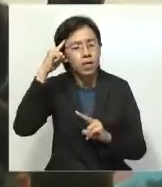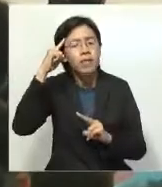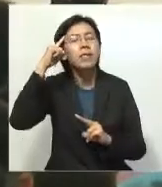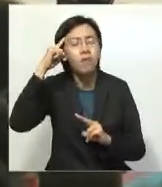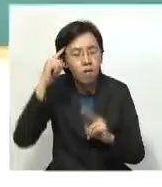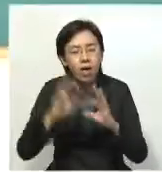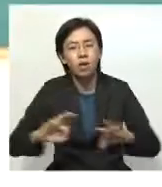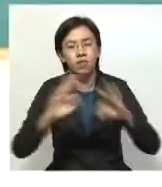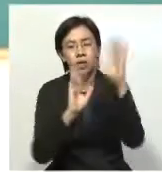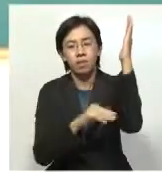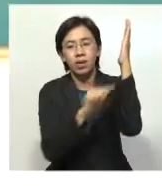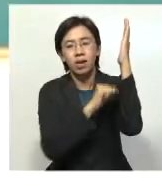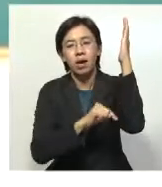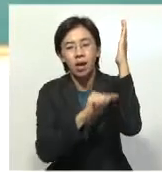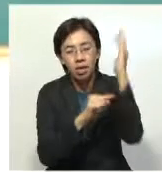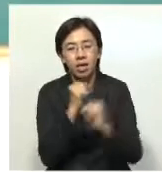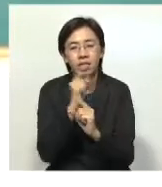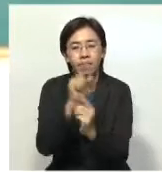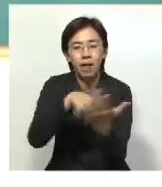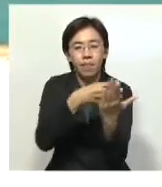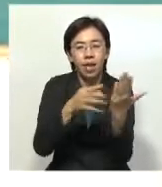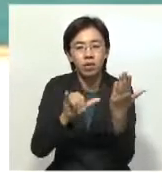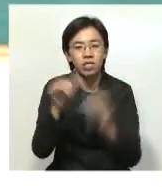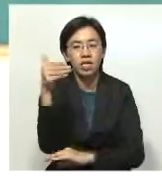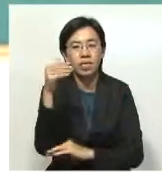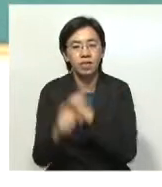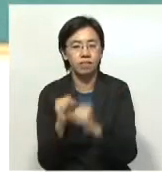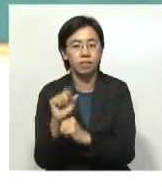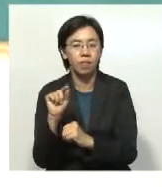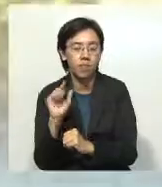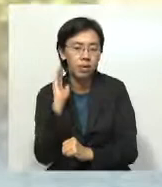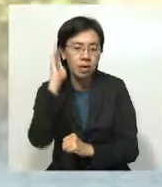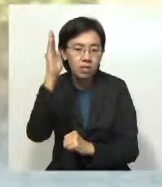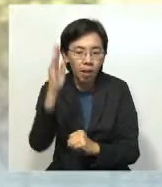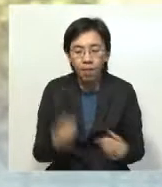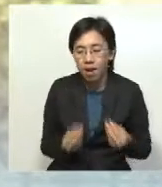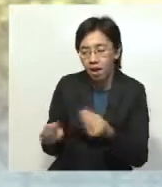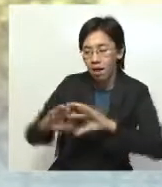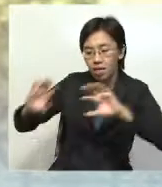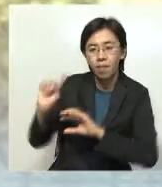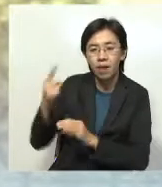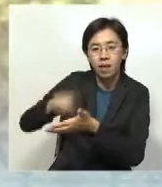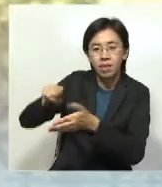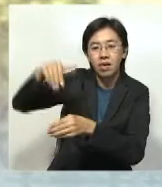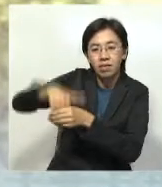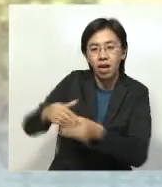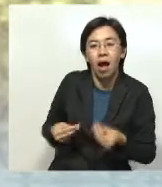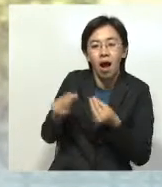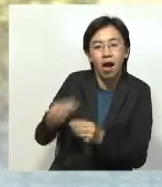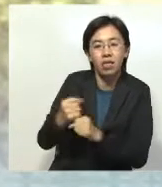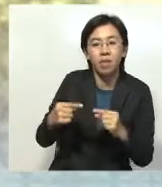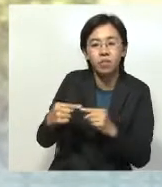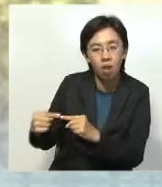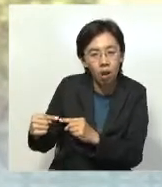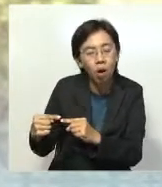คใต้โดยวางรากฐานตามยุทธศาสตร์ชาติ20ปีเพื่อส่งมอบให้รัฐบาลที่มาจากการเลือกตั้งต่อไปทุกอย่างต้องใช้เ